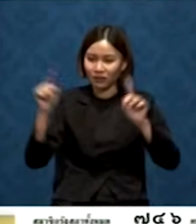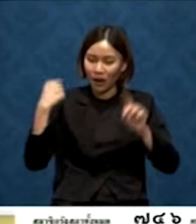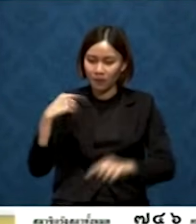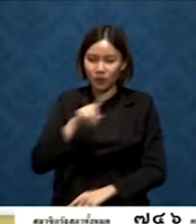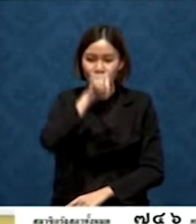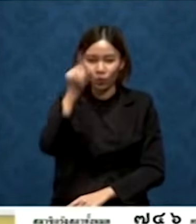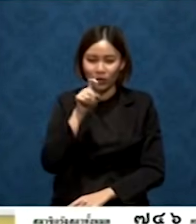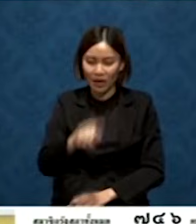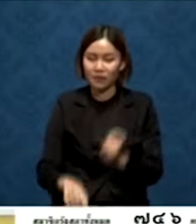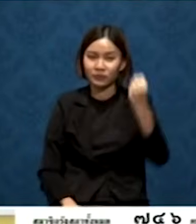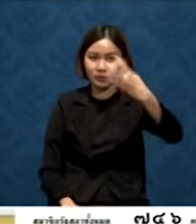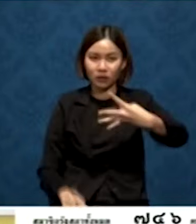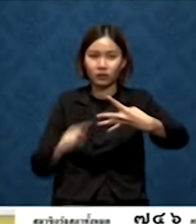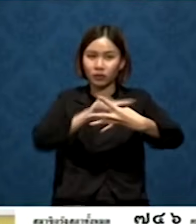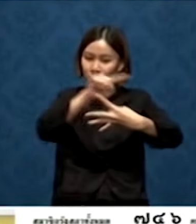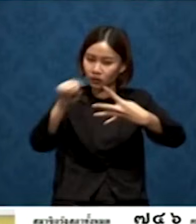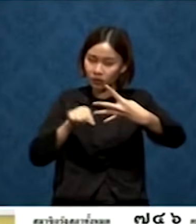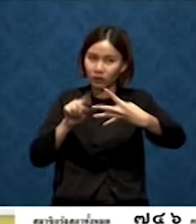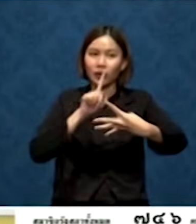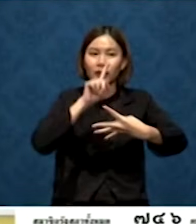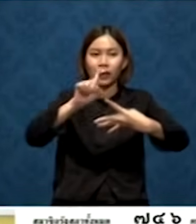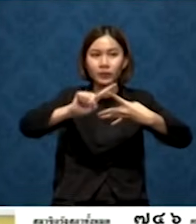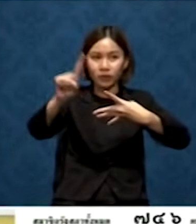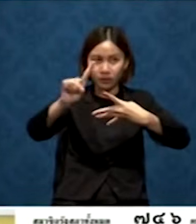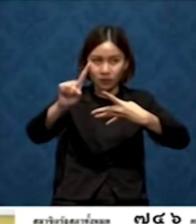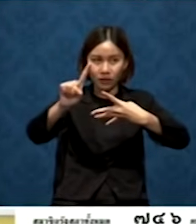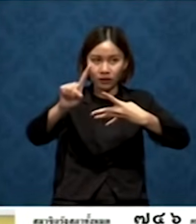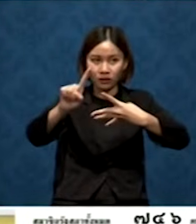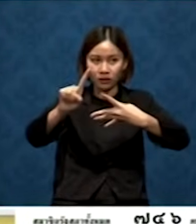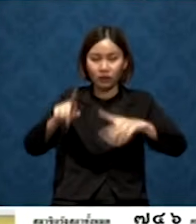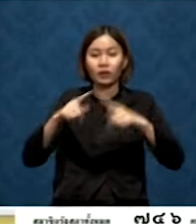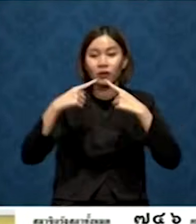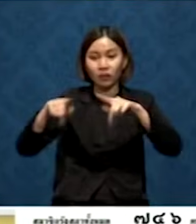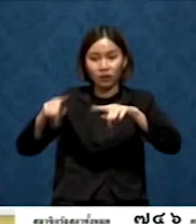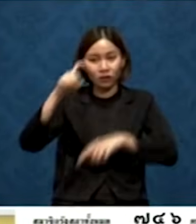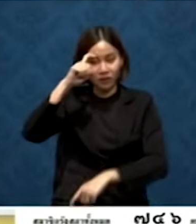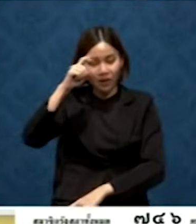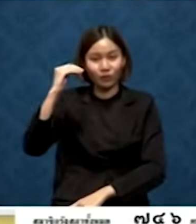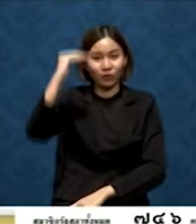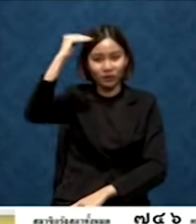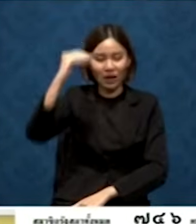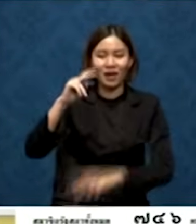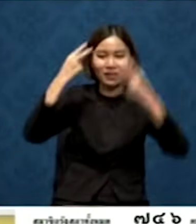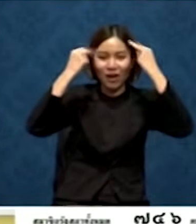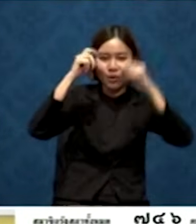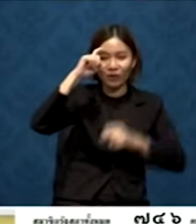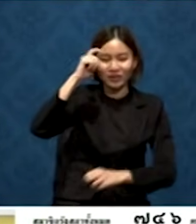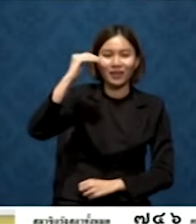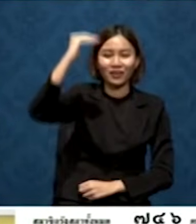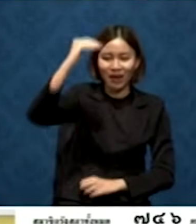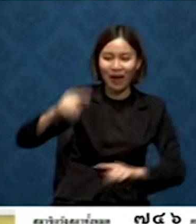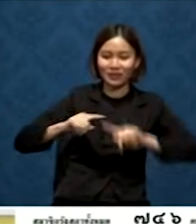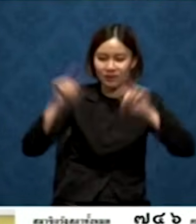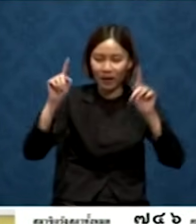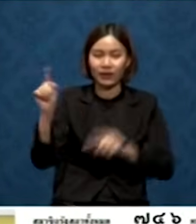สำคัญไปสู่คำถามที่ 1ครับที่คำตอบของนายเศรษฐาและนายกเศรษฐานั้นมีความแตกต่างกันก็คือ